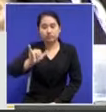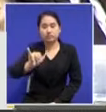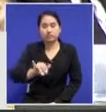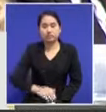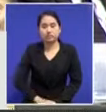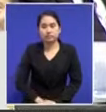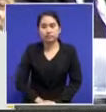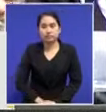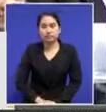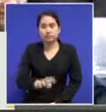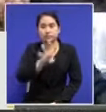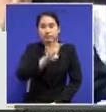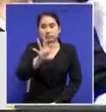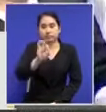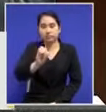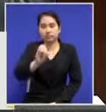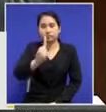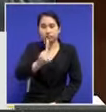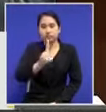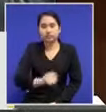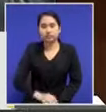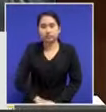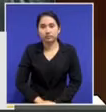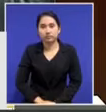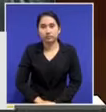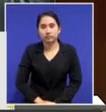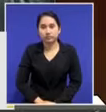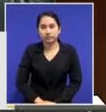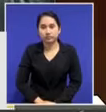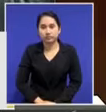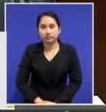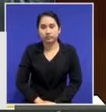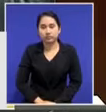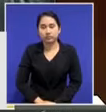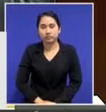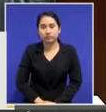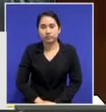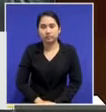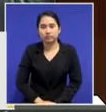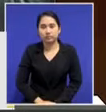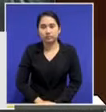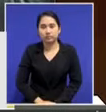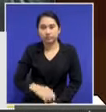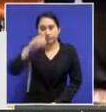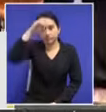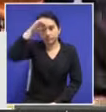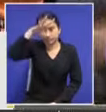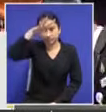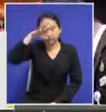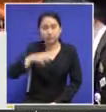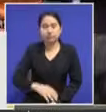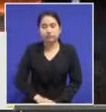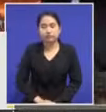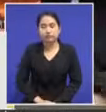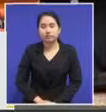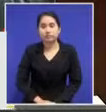ครับ 491นายวินสุธีรชัย นายธนาธรจึงรุ่งเรืองกิจ